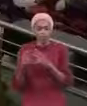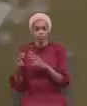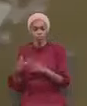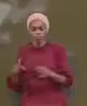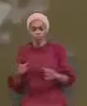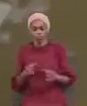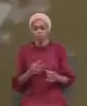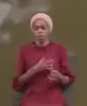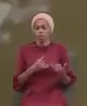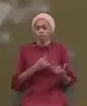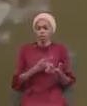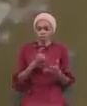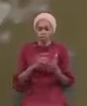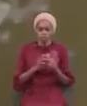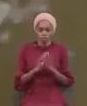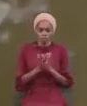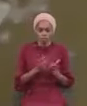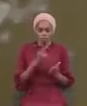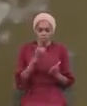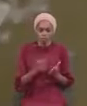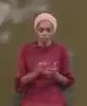nourriture dans ma maison